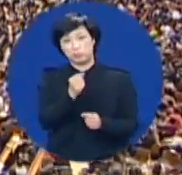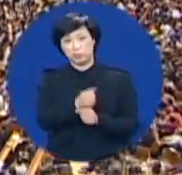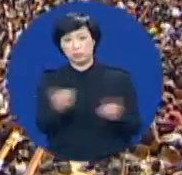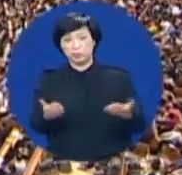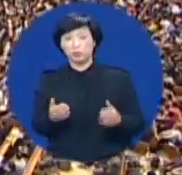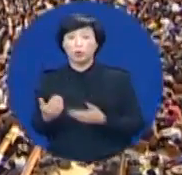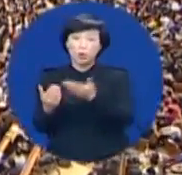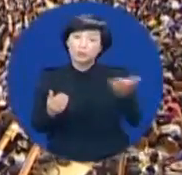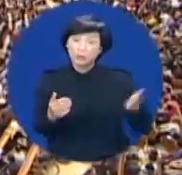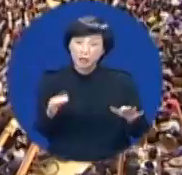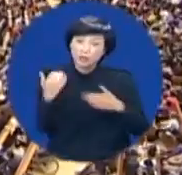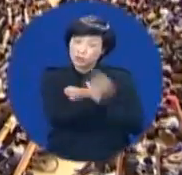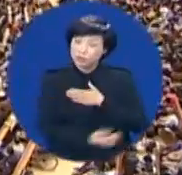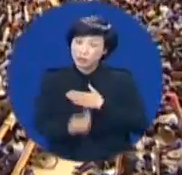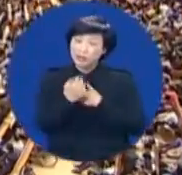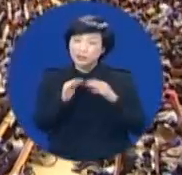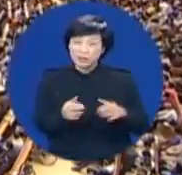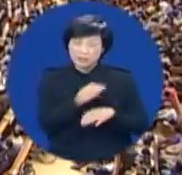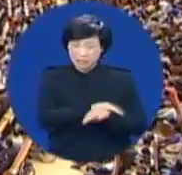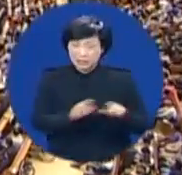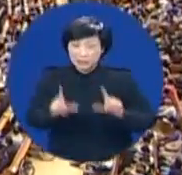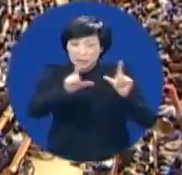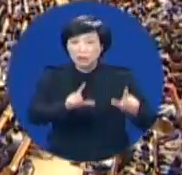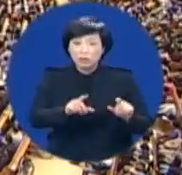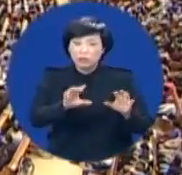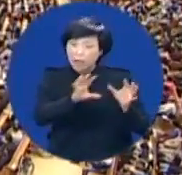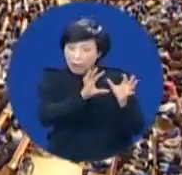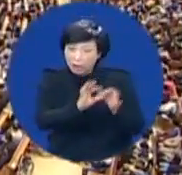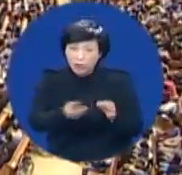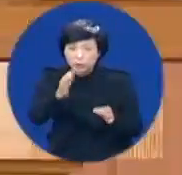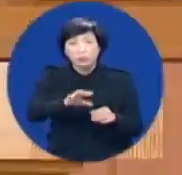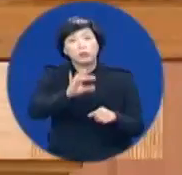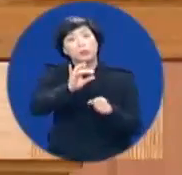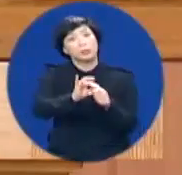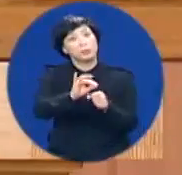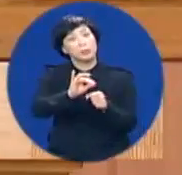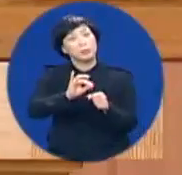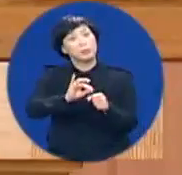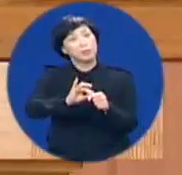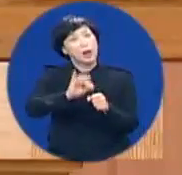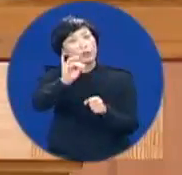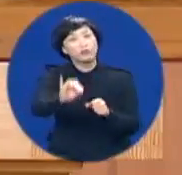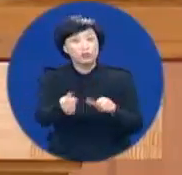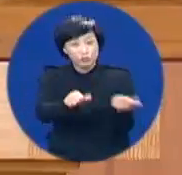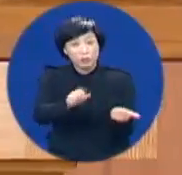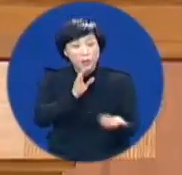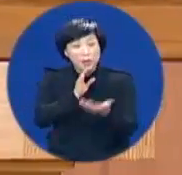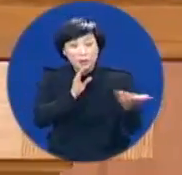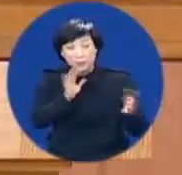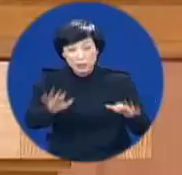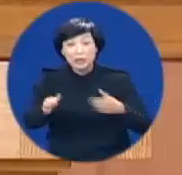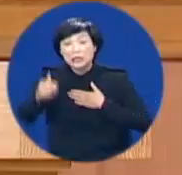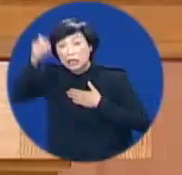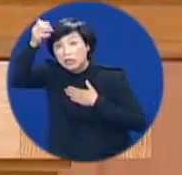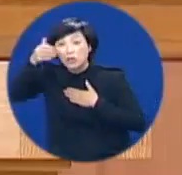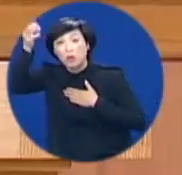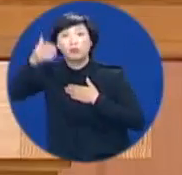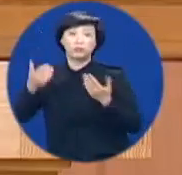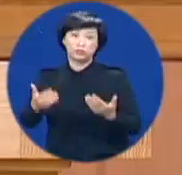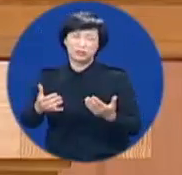육체는 아무리 잘 살아봤자 100년 미만이요. 그러나 내 영혼은